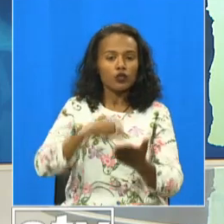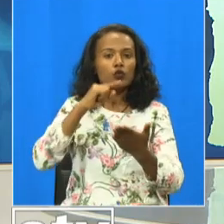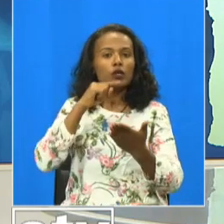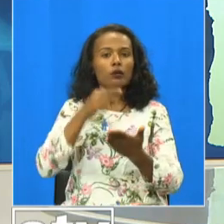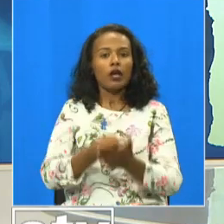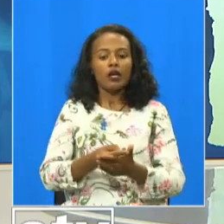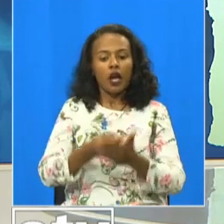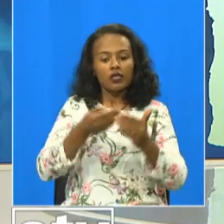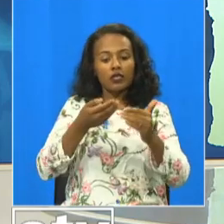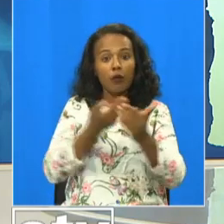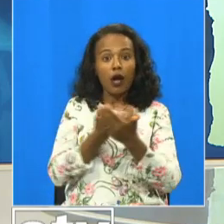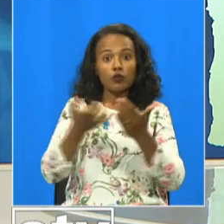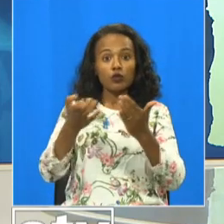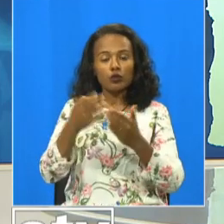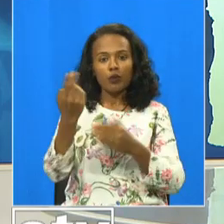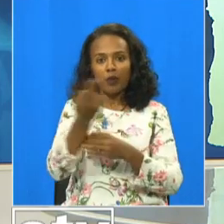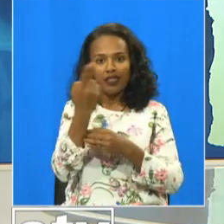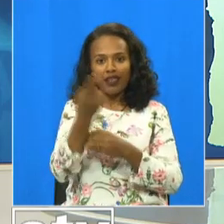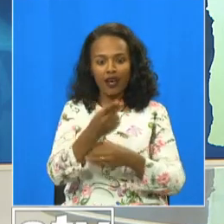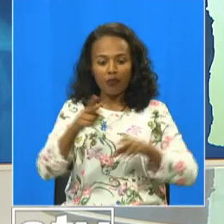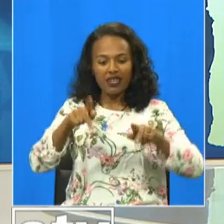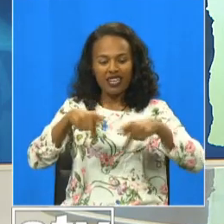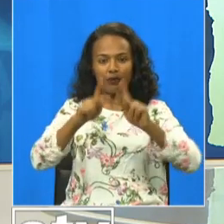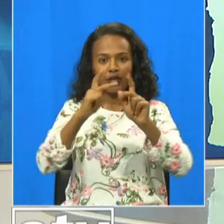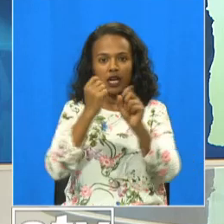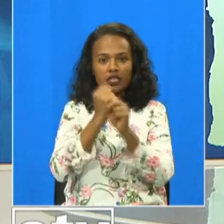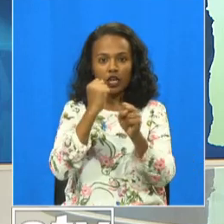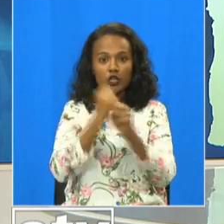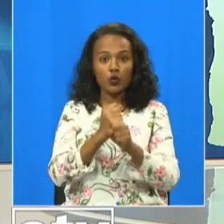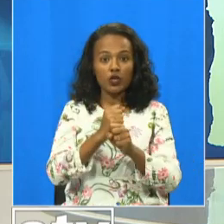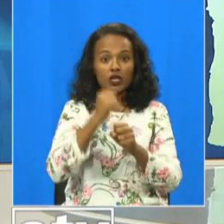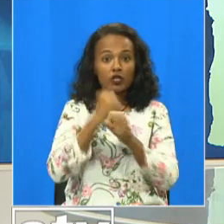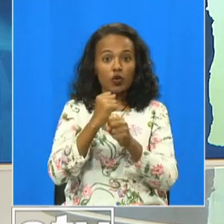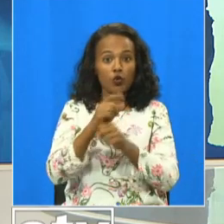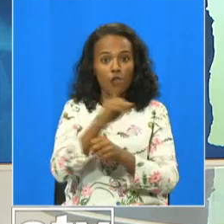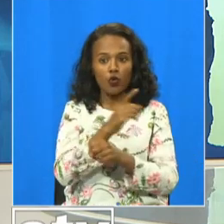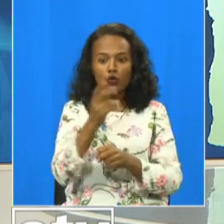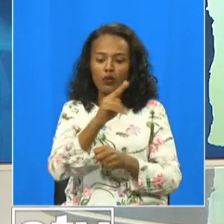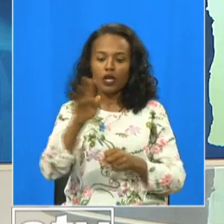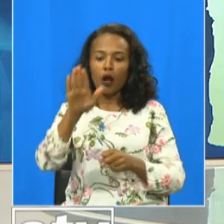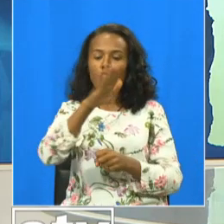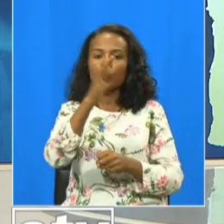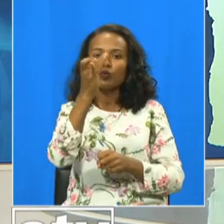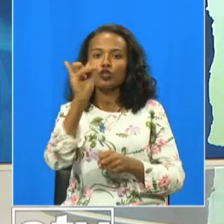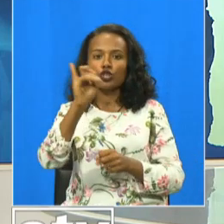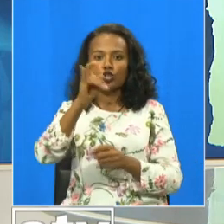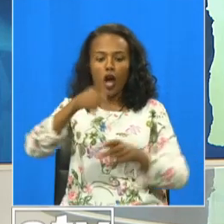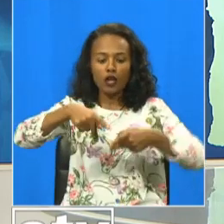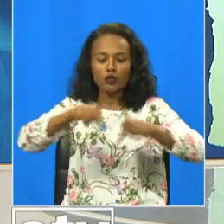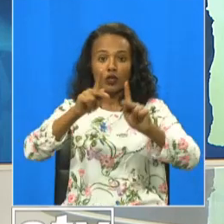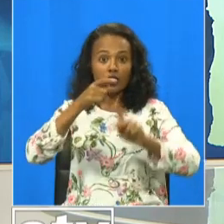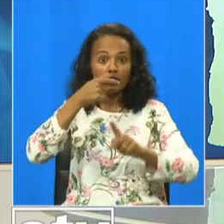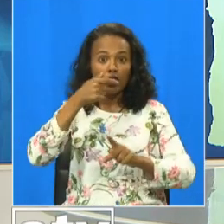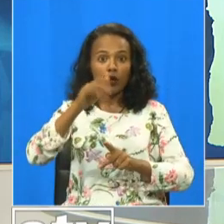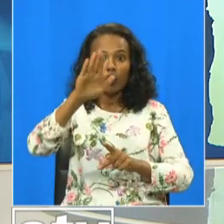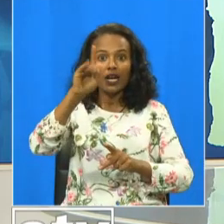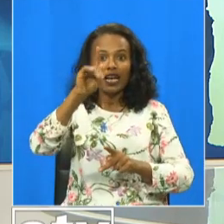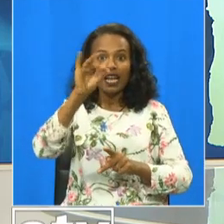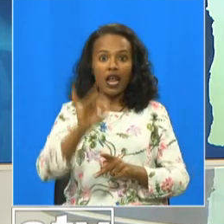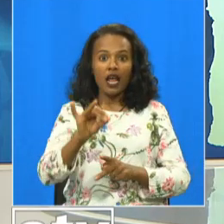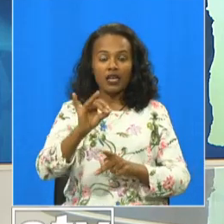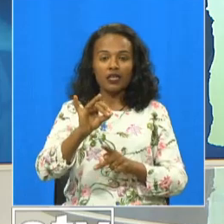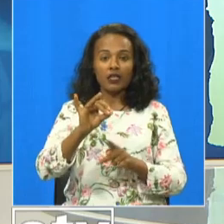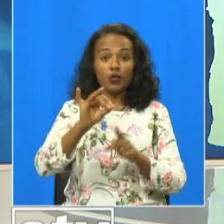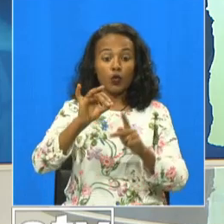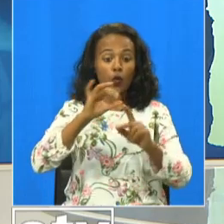ለማረጋጋት ግባቶችን በመጠቀም የግብርና ስራቸውን ያከናወኑ መሆናቸውን የምዕራብ ጉጂ አርሶ አደሮች ተናግረዋል። የገላና ወረዳ መንግስት ኮሙኒኬሽን